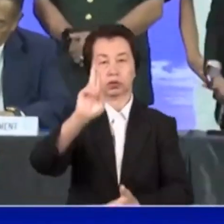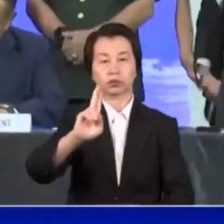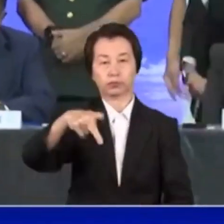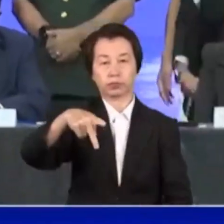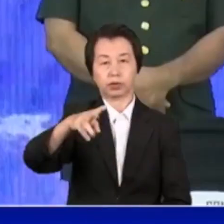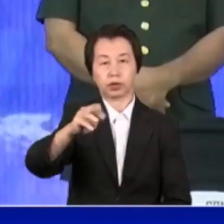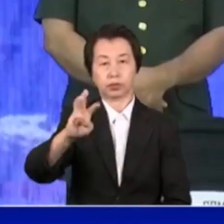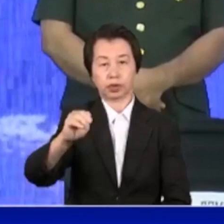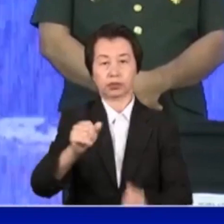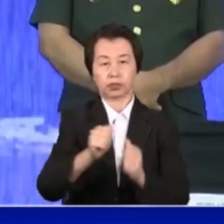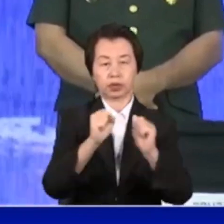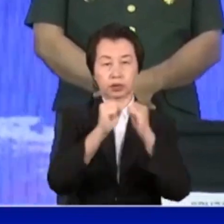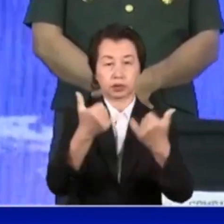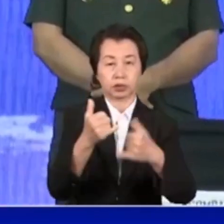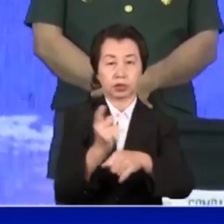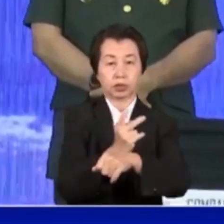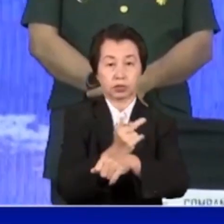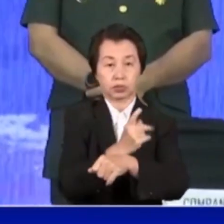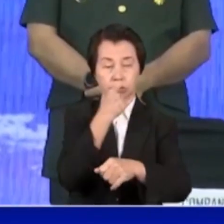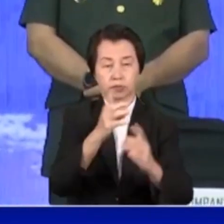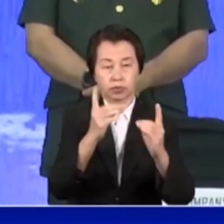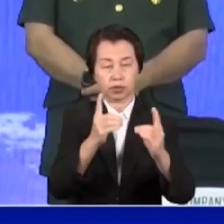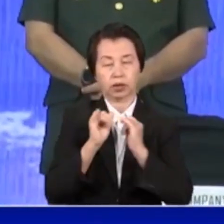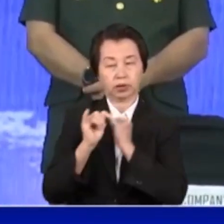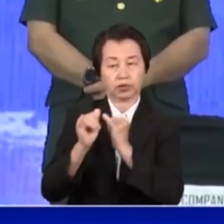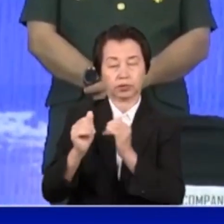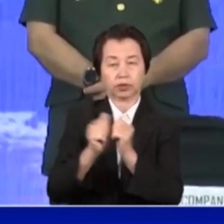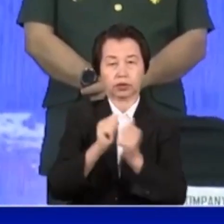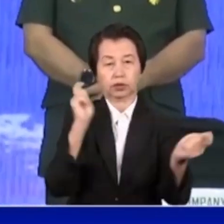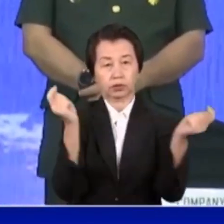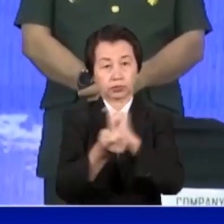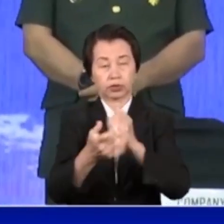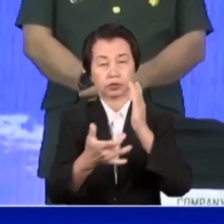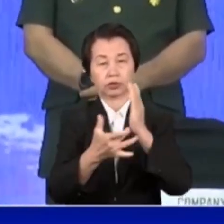UPNM dengan syarikat korporat untuk penyelidikan bersama dan pertukaran teknologi serta inovasi.